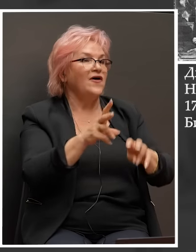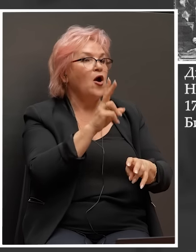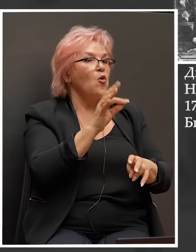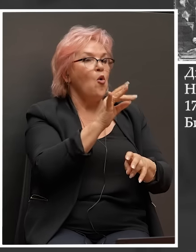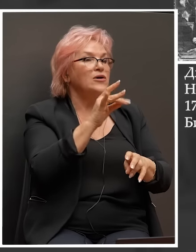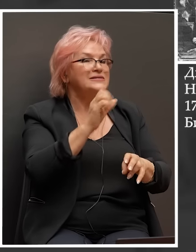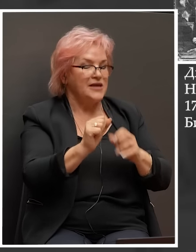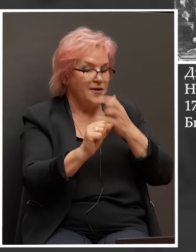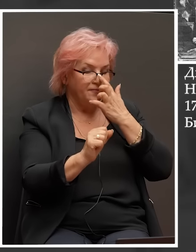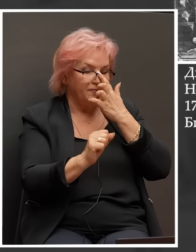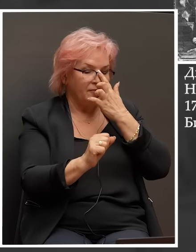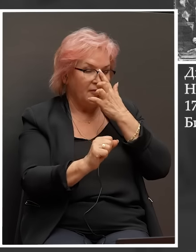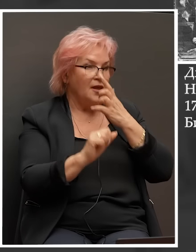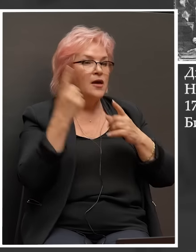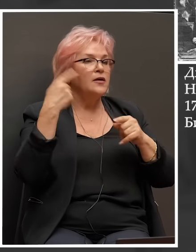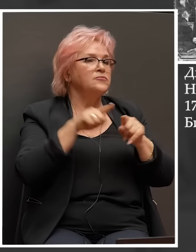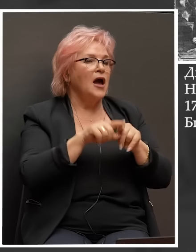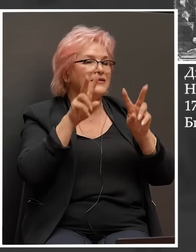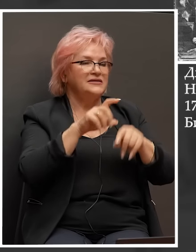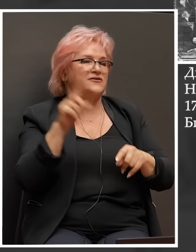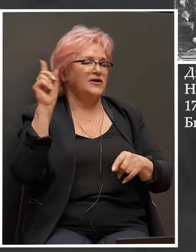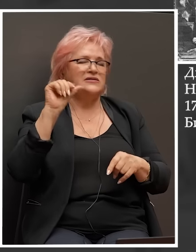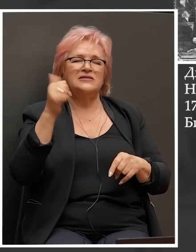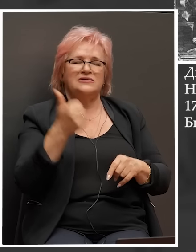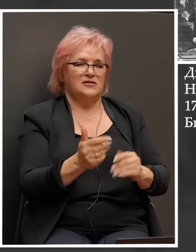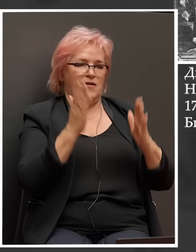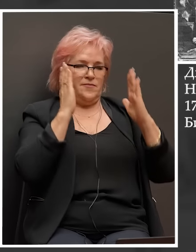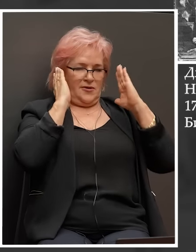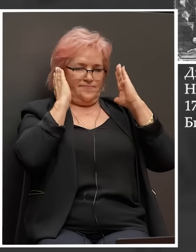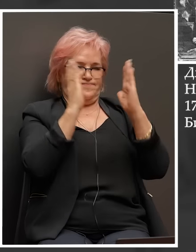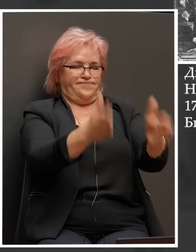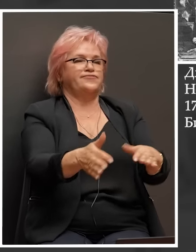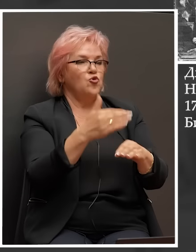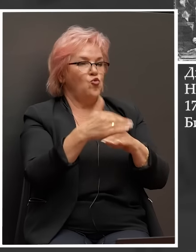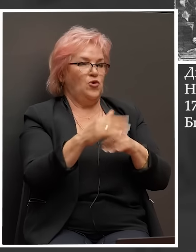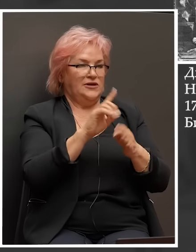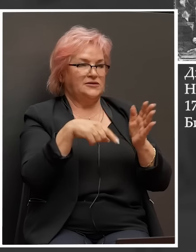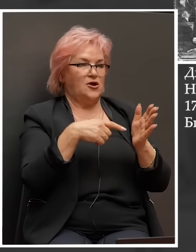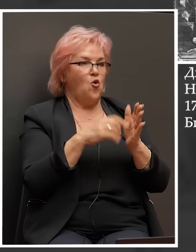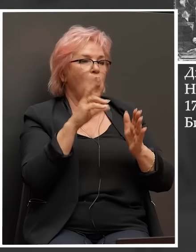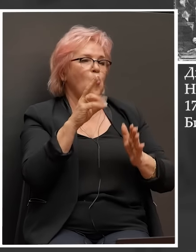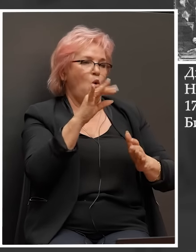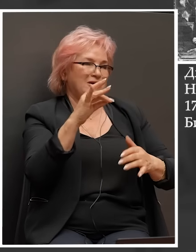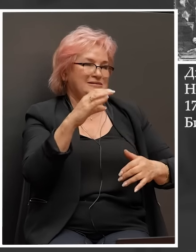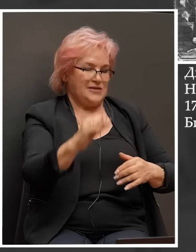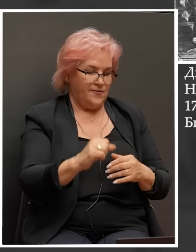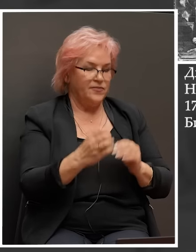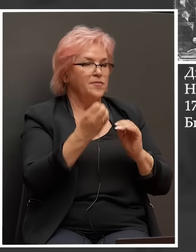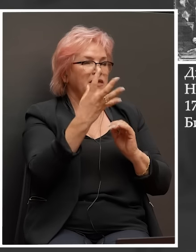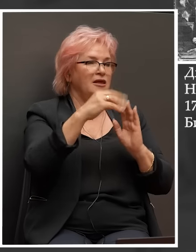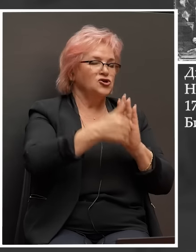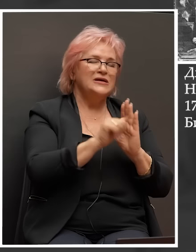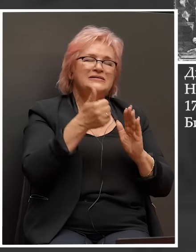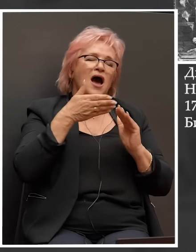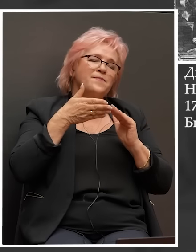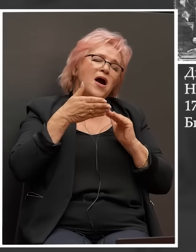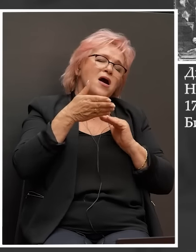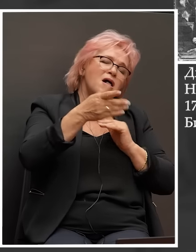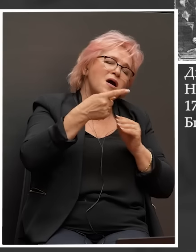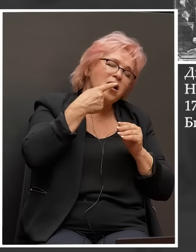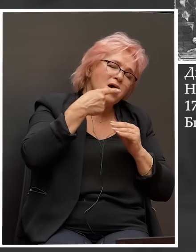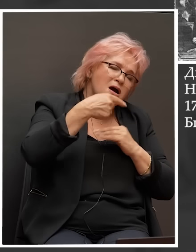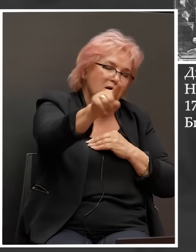Корсо, почему он так называется? Потому что это самая была прямая улица города в 15-16 веке, самая длинная.